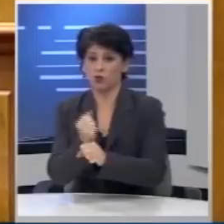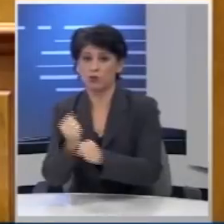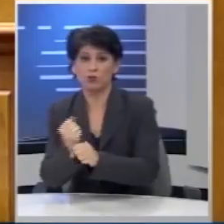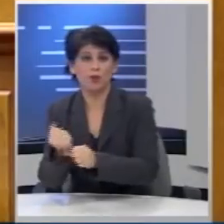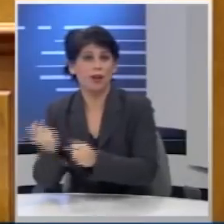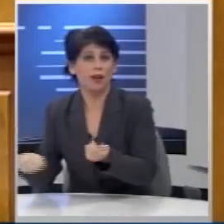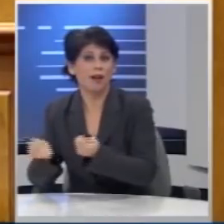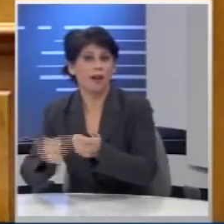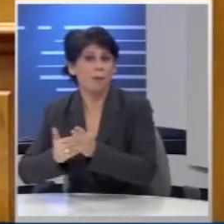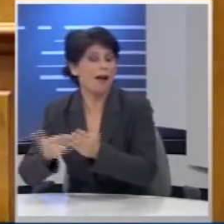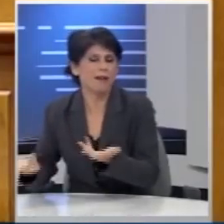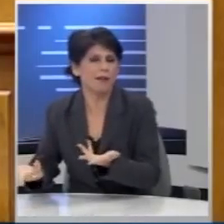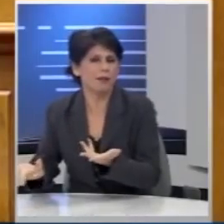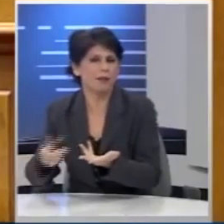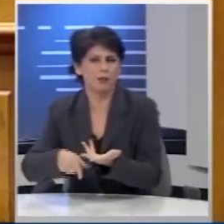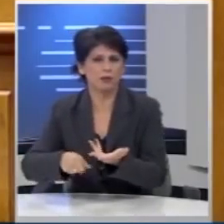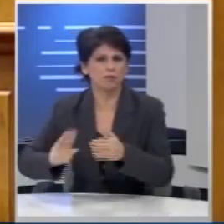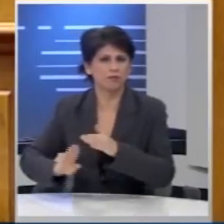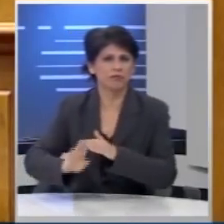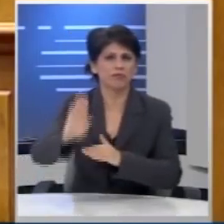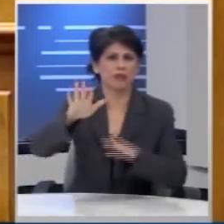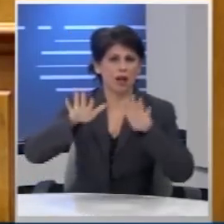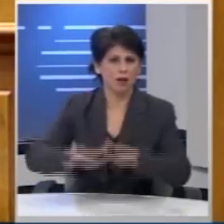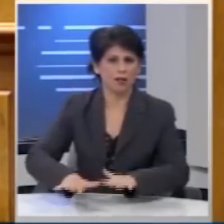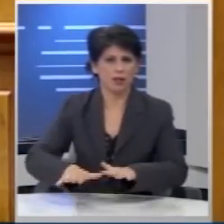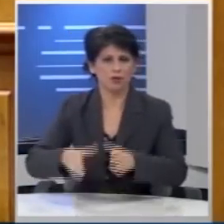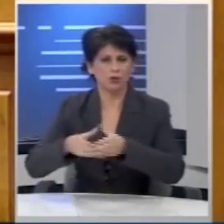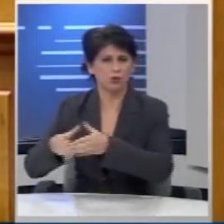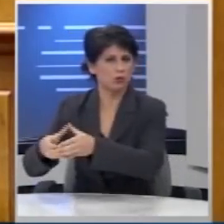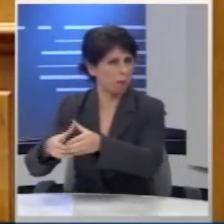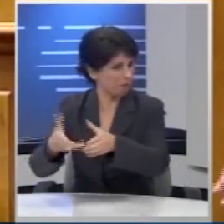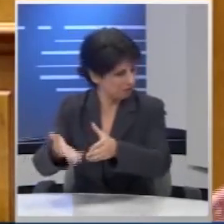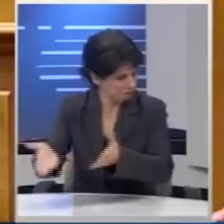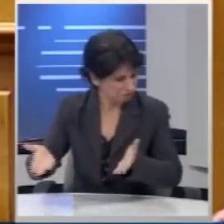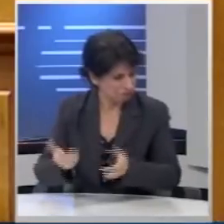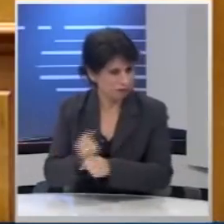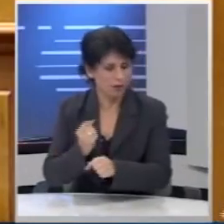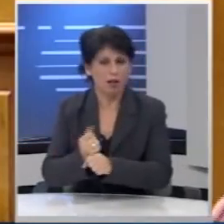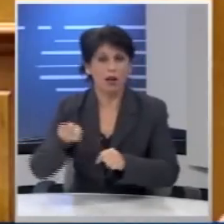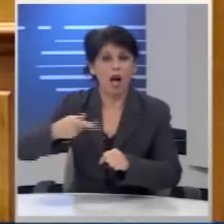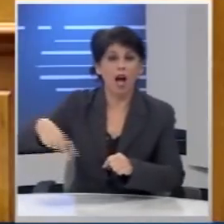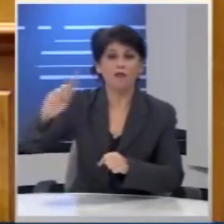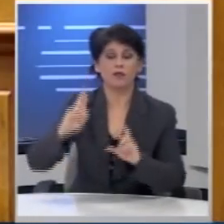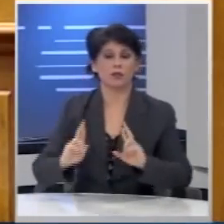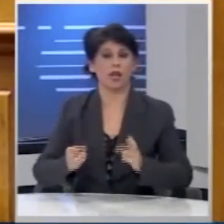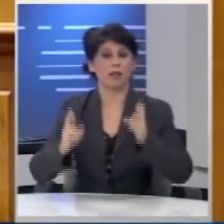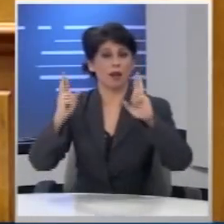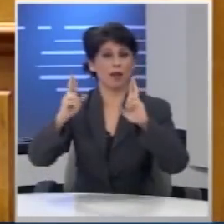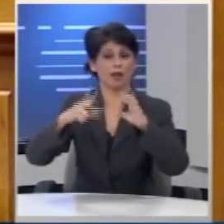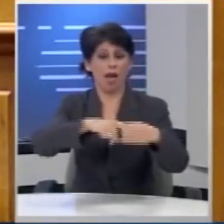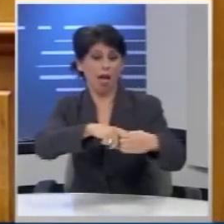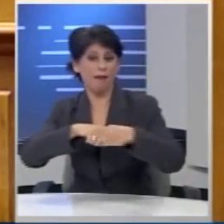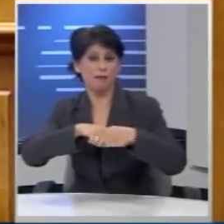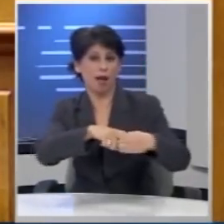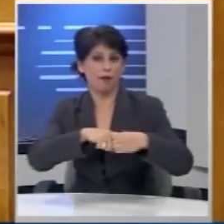ο σχεδιασμός σας προβλέπει εκτείναξη της ανεργίας στους κλάδους αυτούς τουλάχιστον, αύξηση της ενεργειακής εξάρτησης της